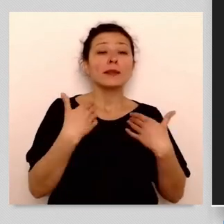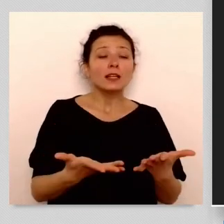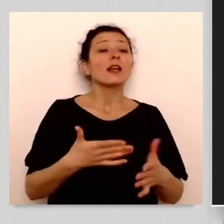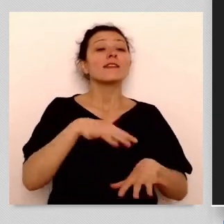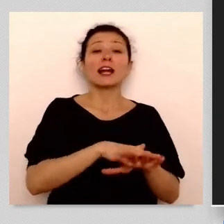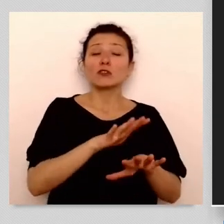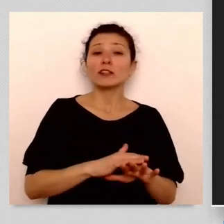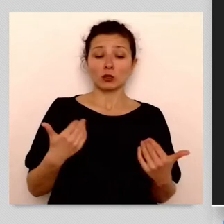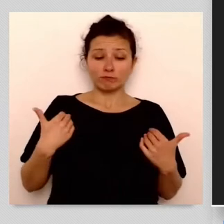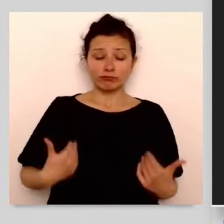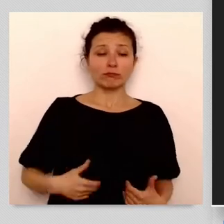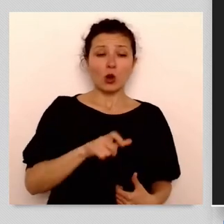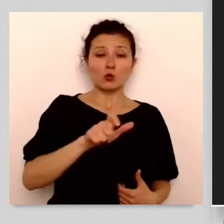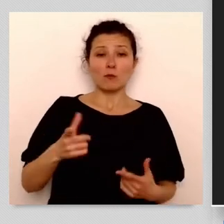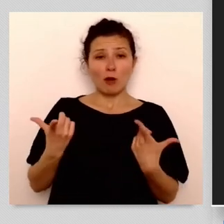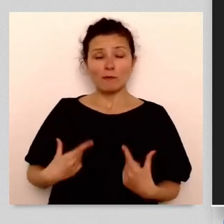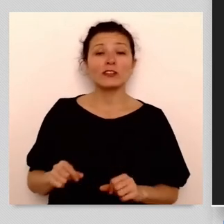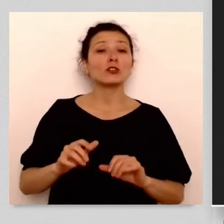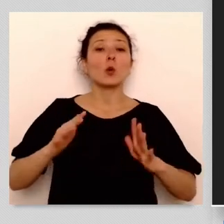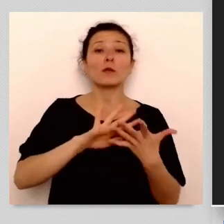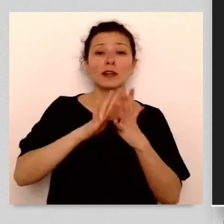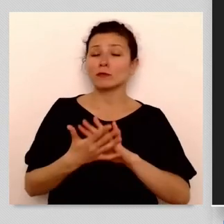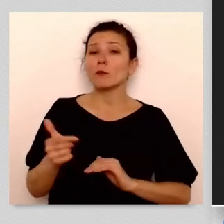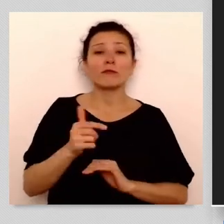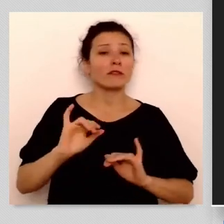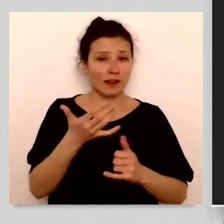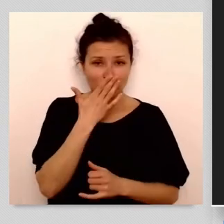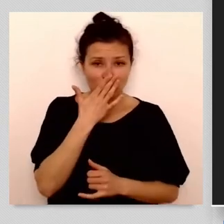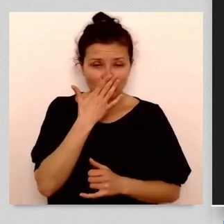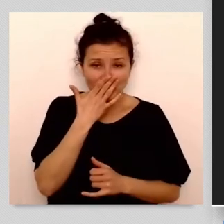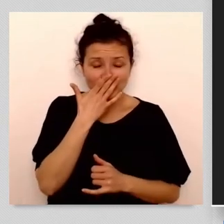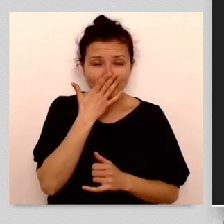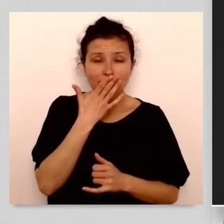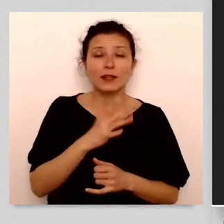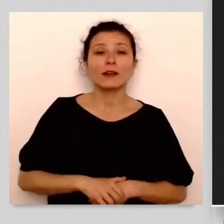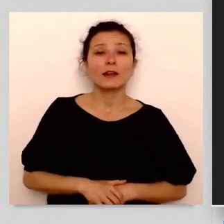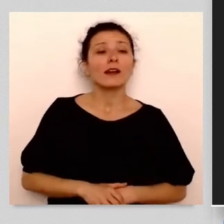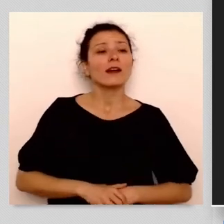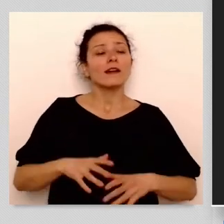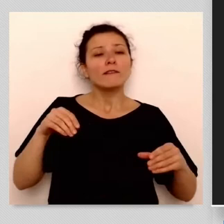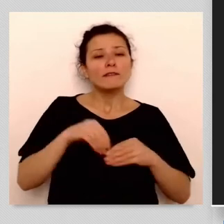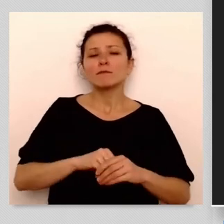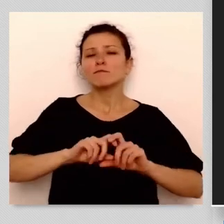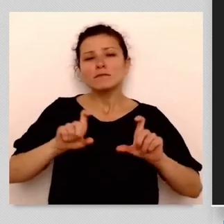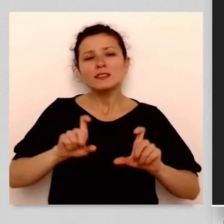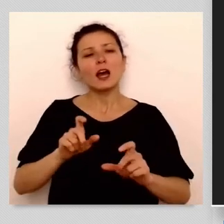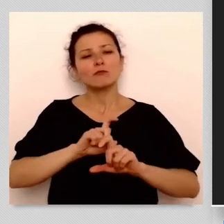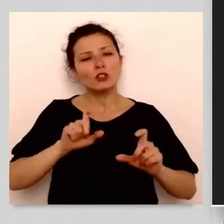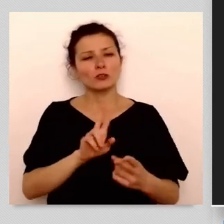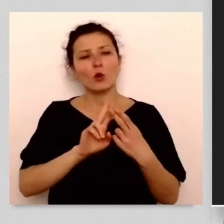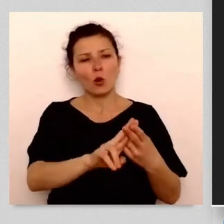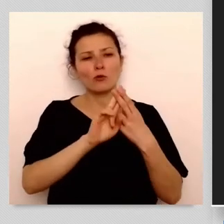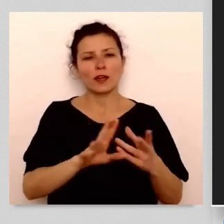ta transformacja powinna się odbywać co do założeń i realizacji w ciągłym kontakcie z obywatelami.